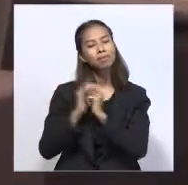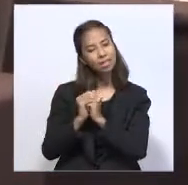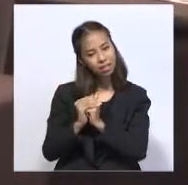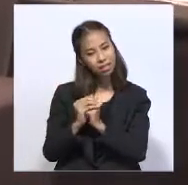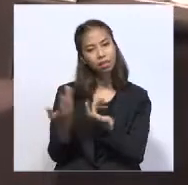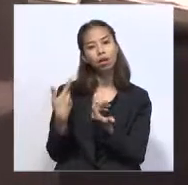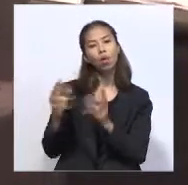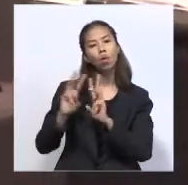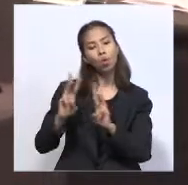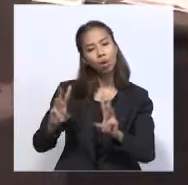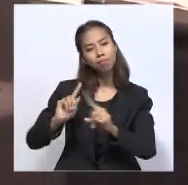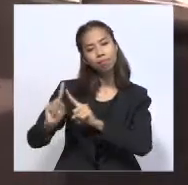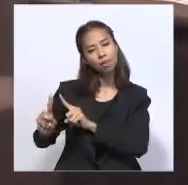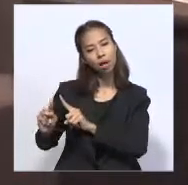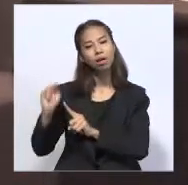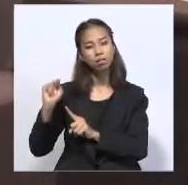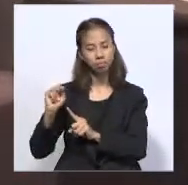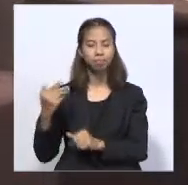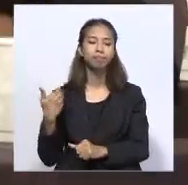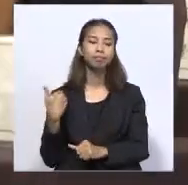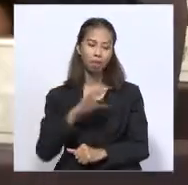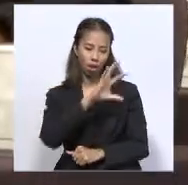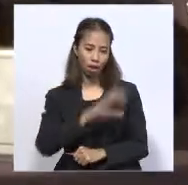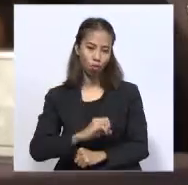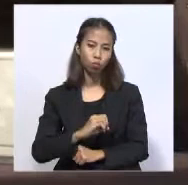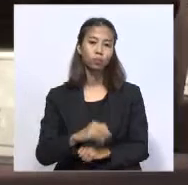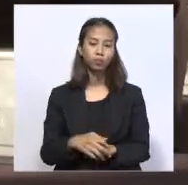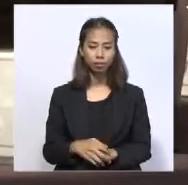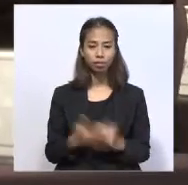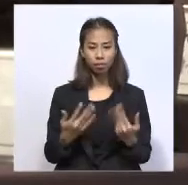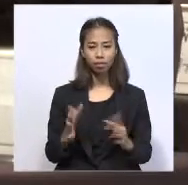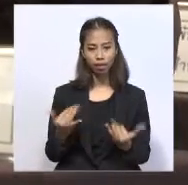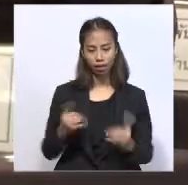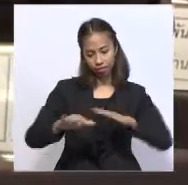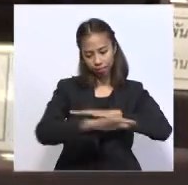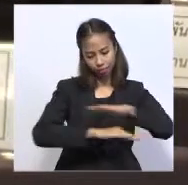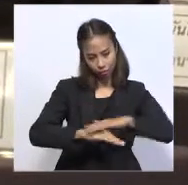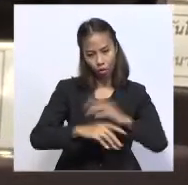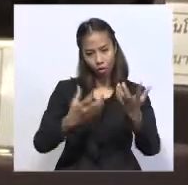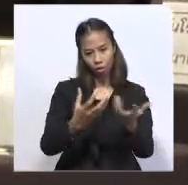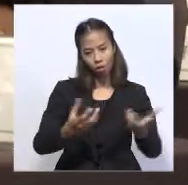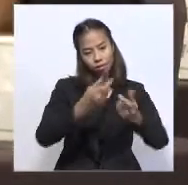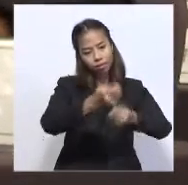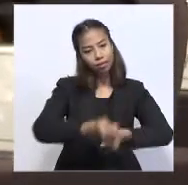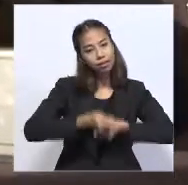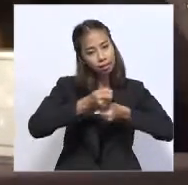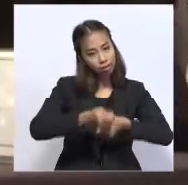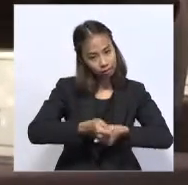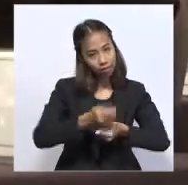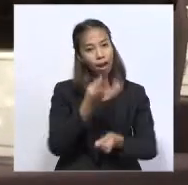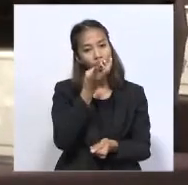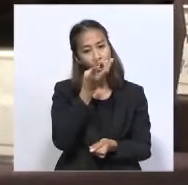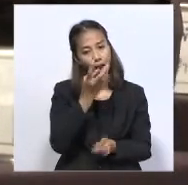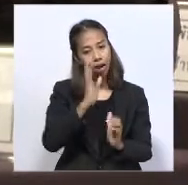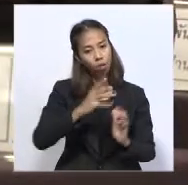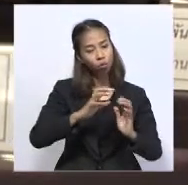า JD.com หรือว่าบนแพลตฟอร์มอื่นๆเบื้องต้นนะครับก็จะนำสินค้าเกษตรนะครับก็ไม่ว่าจะเป็นข้าวแล้วก็ทุ